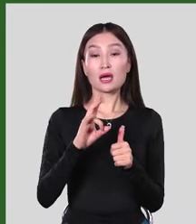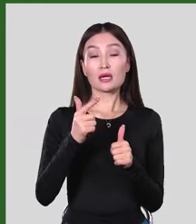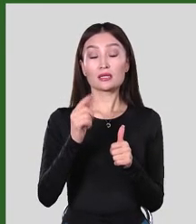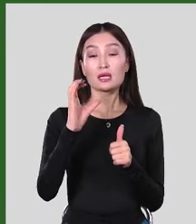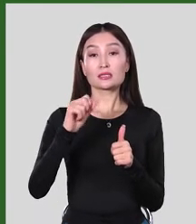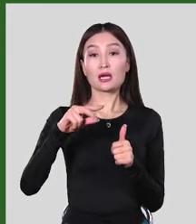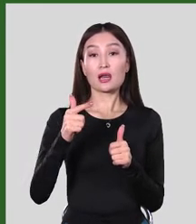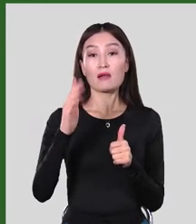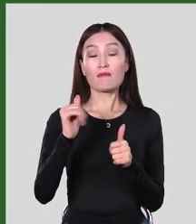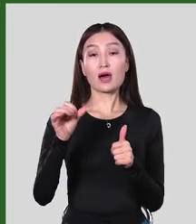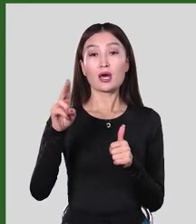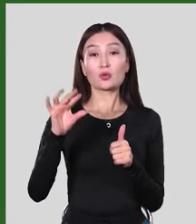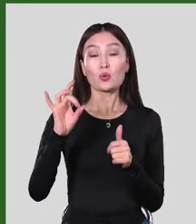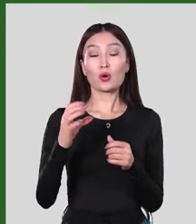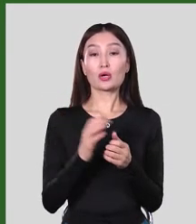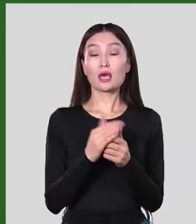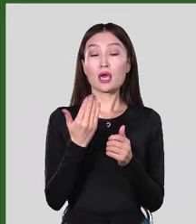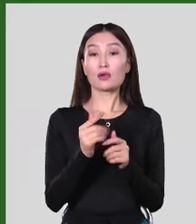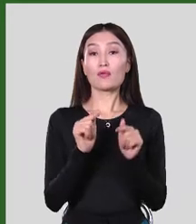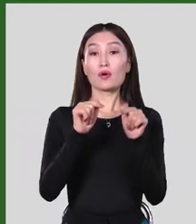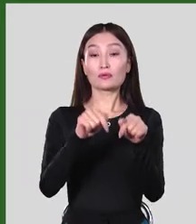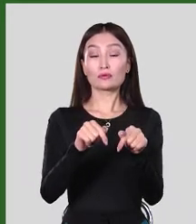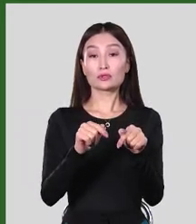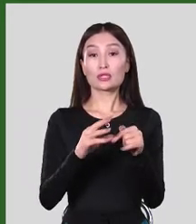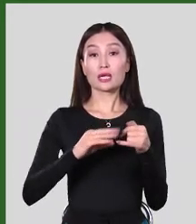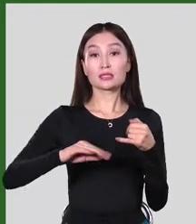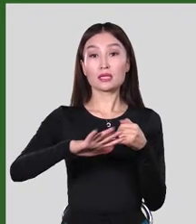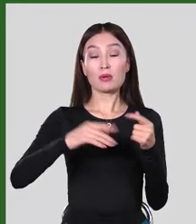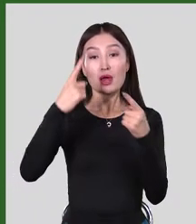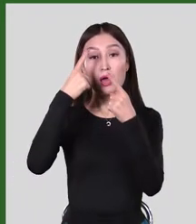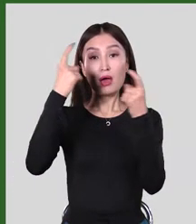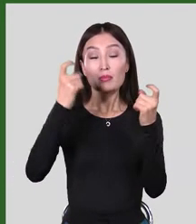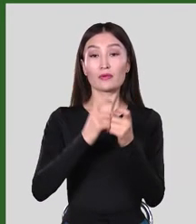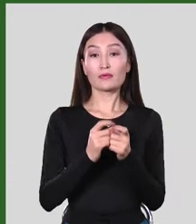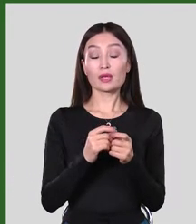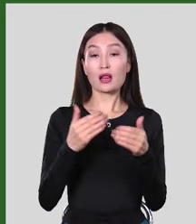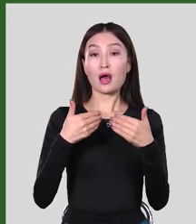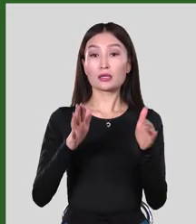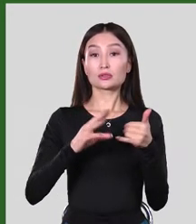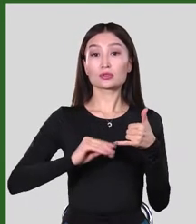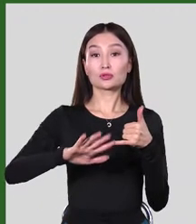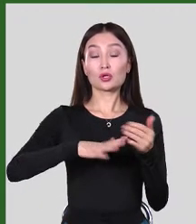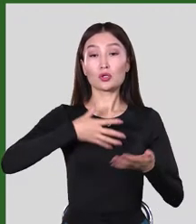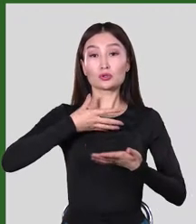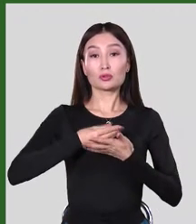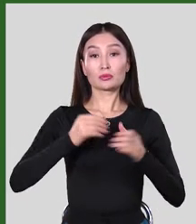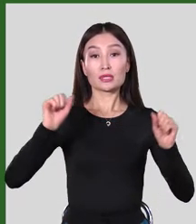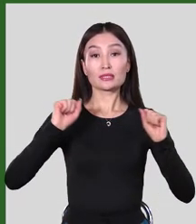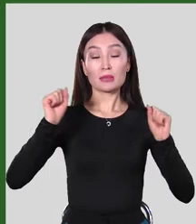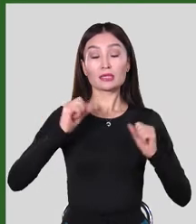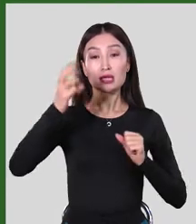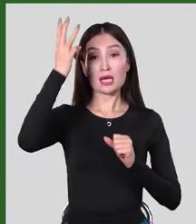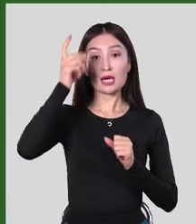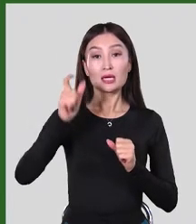Святой Спаситель. Ступив на его землю, он объявил открытую землю собственностью испанской